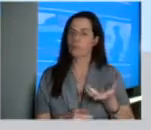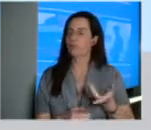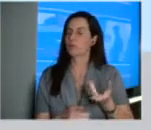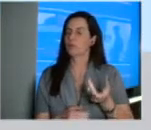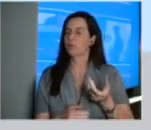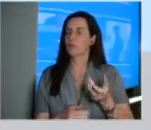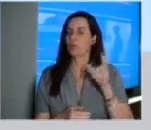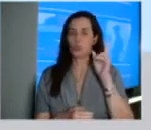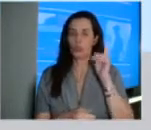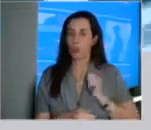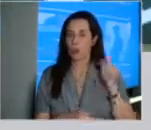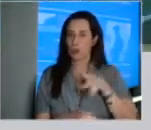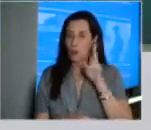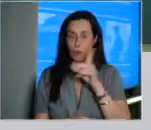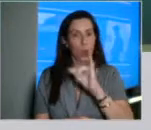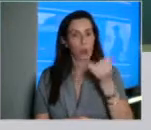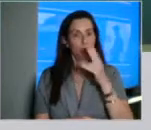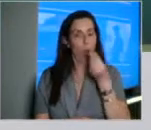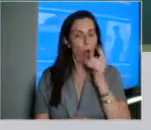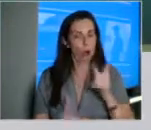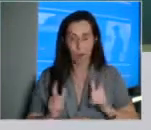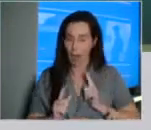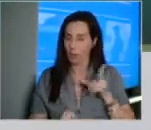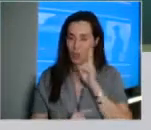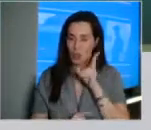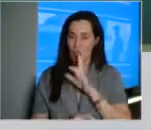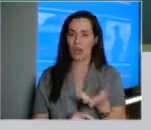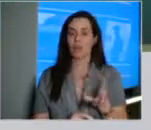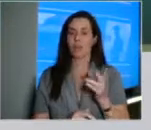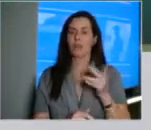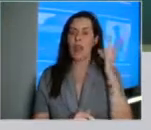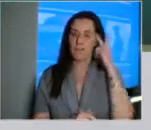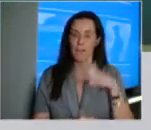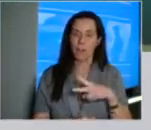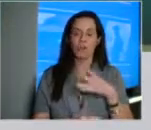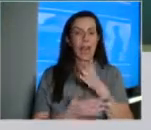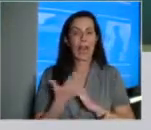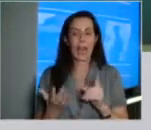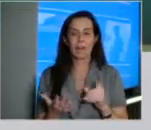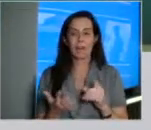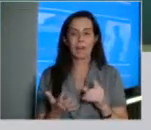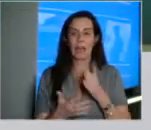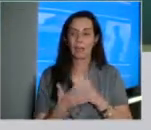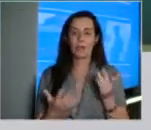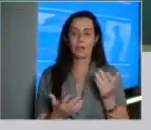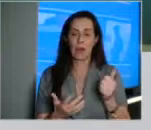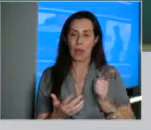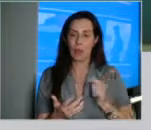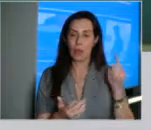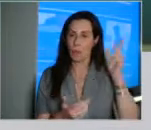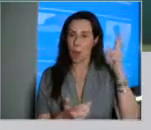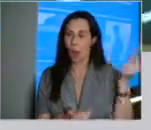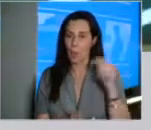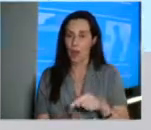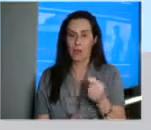מגיעים הביתה בימי שישי ולא תמיד יש להם אוכל שמחכה להם בבית. הבנו שחלקם, חלק גדול שמגיע מחול